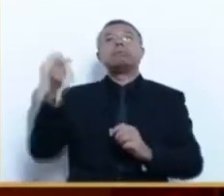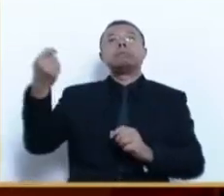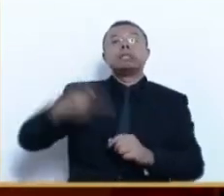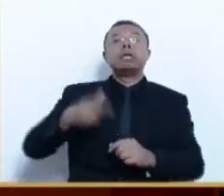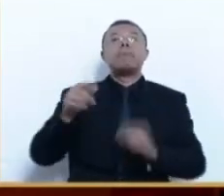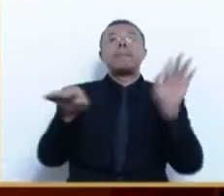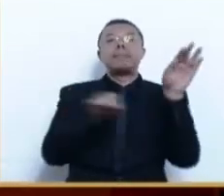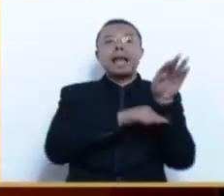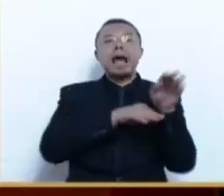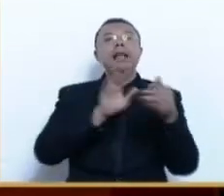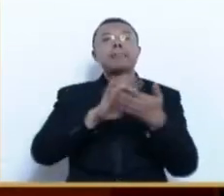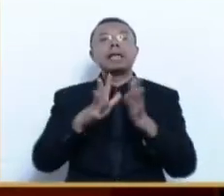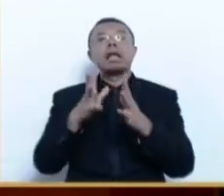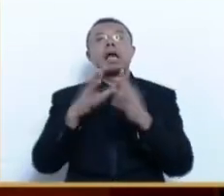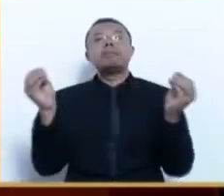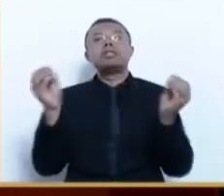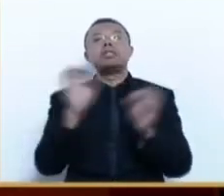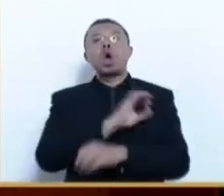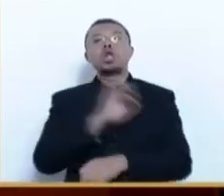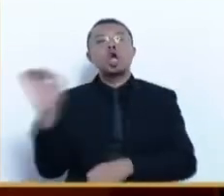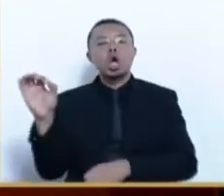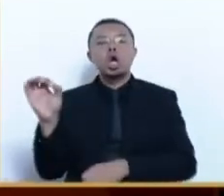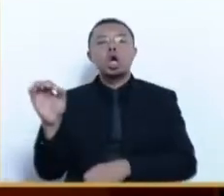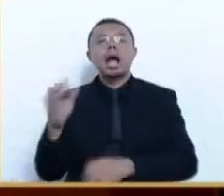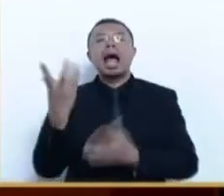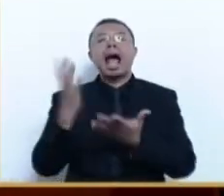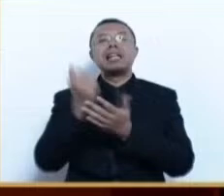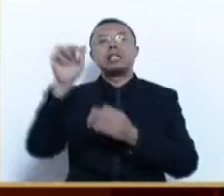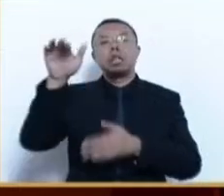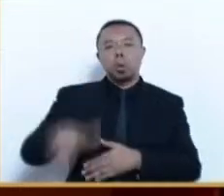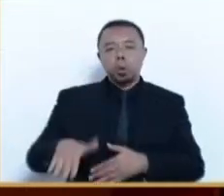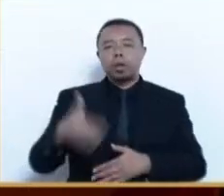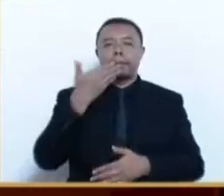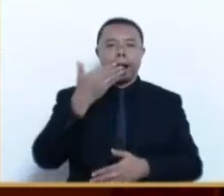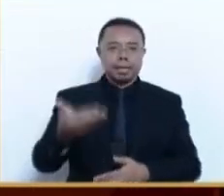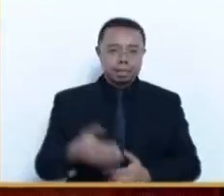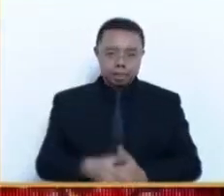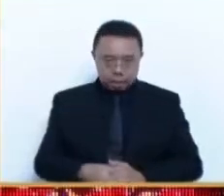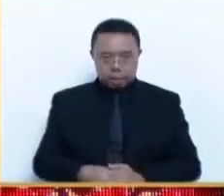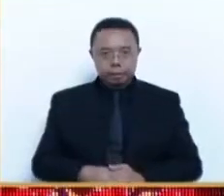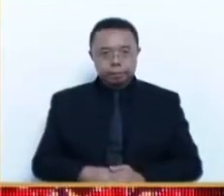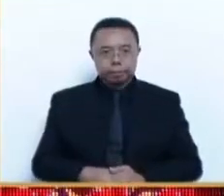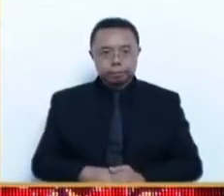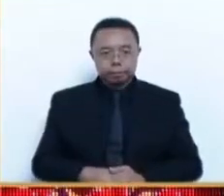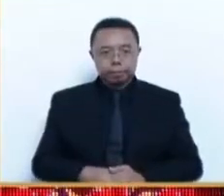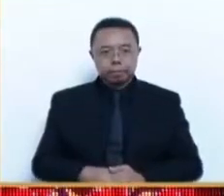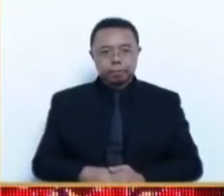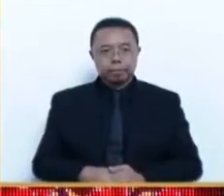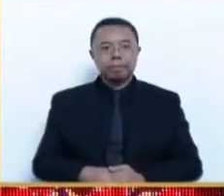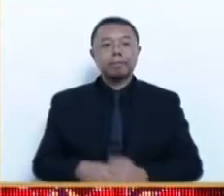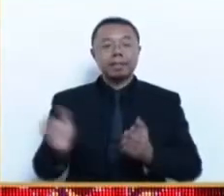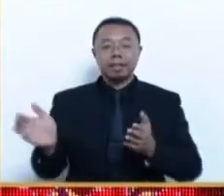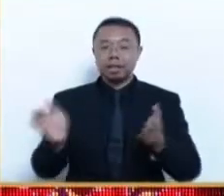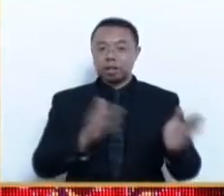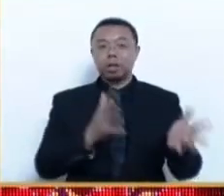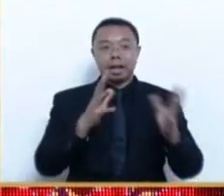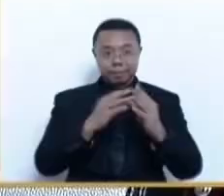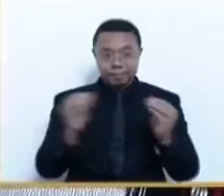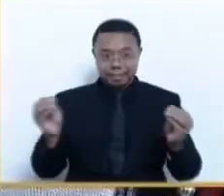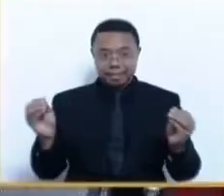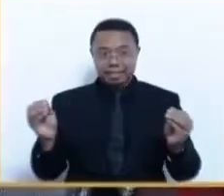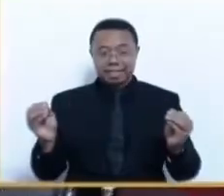Tanah Abang juga drop hasilnya demikian terima kasih baik waktunya pas sudah